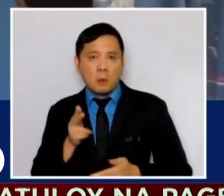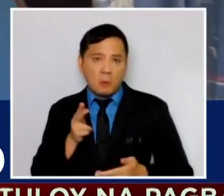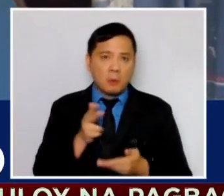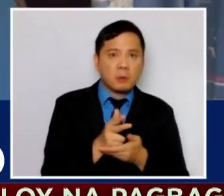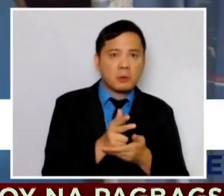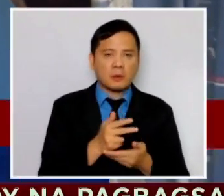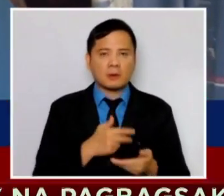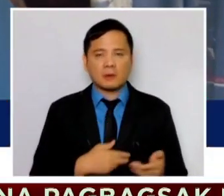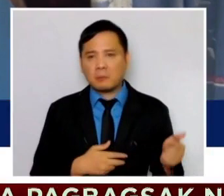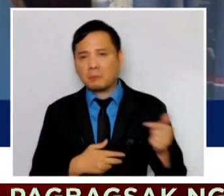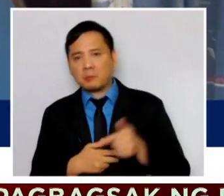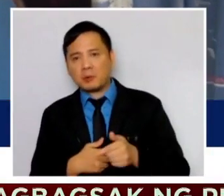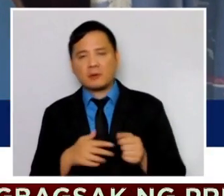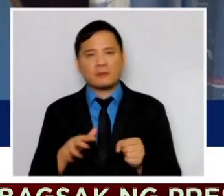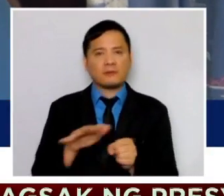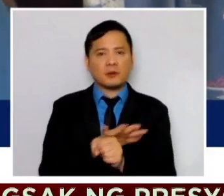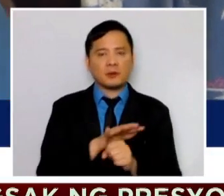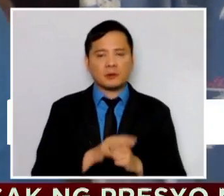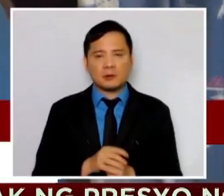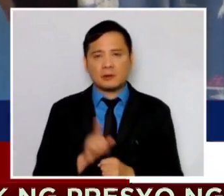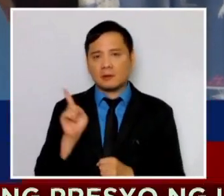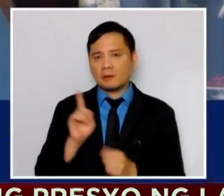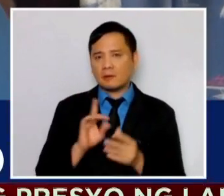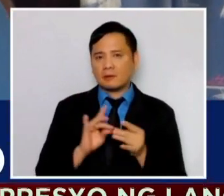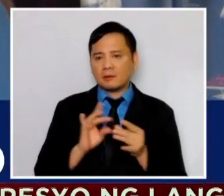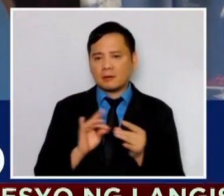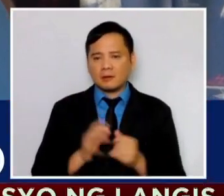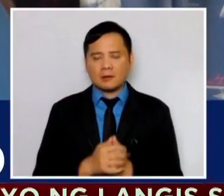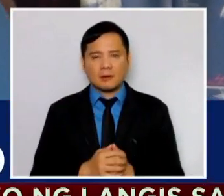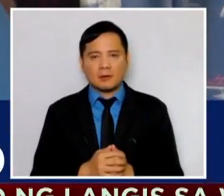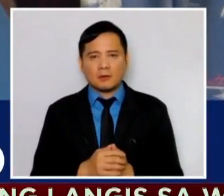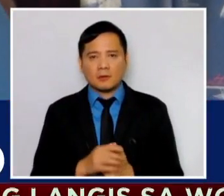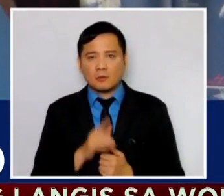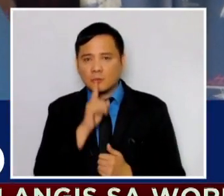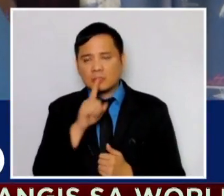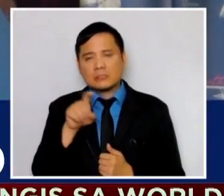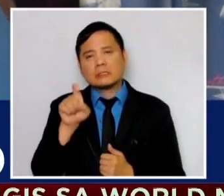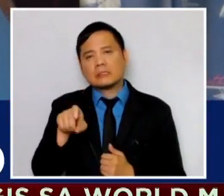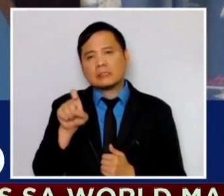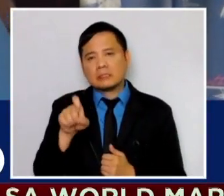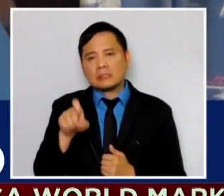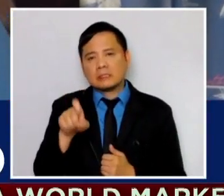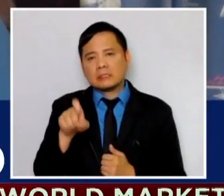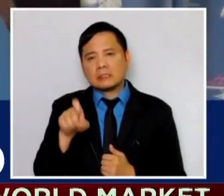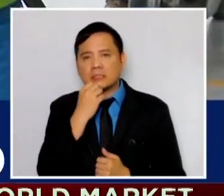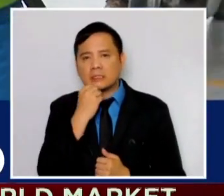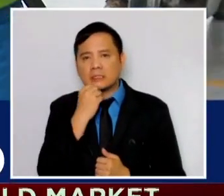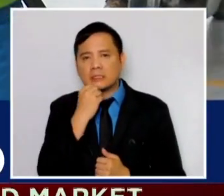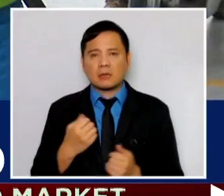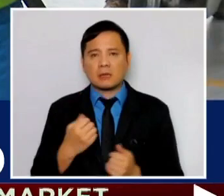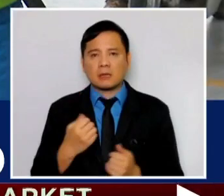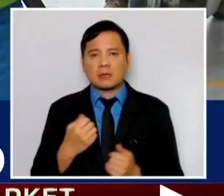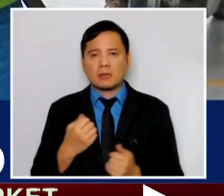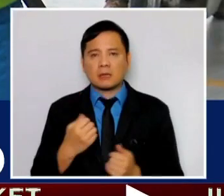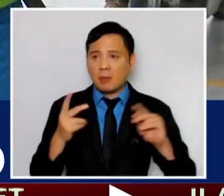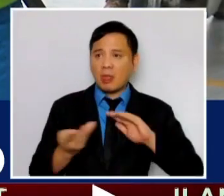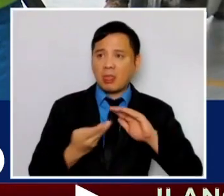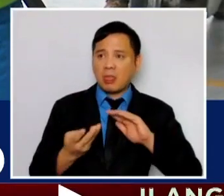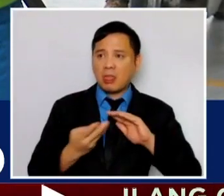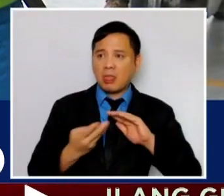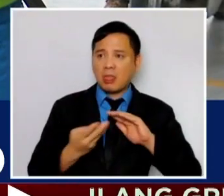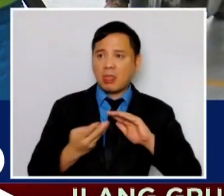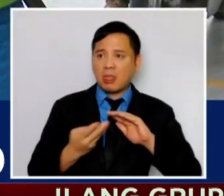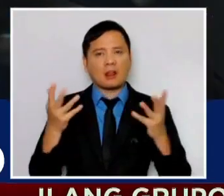mura kasi sobrang ano nga sa ano. Wala na kami kinikita sa ano eh. Pamasahe kasi minum pa rin, hindi pa rin tumataas eh. Inunahan